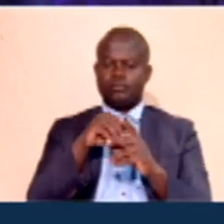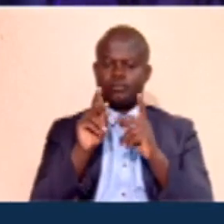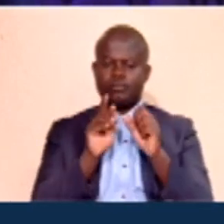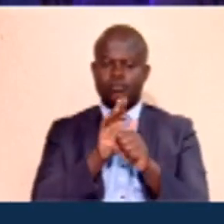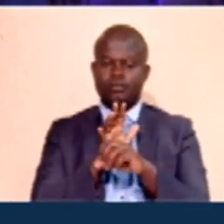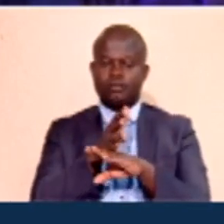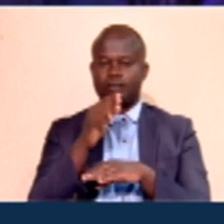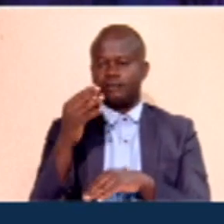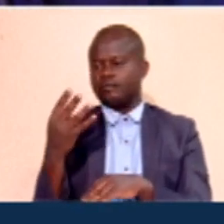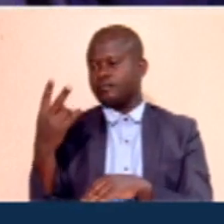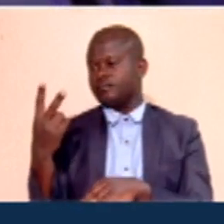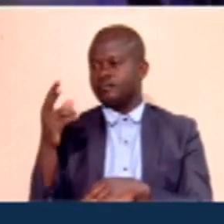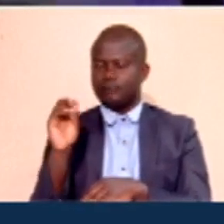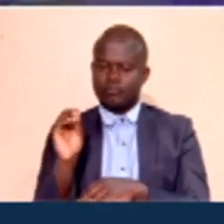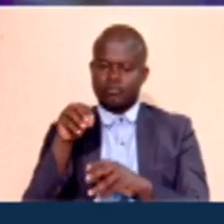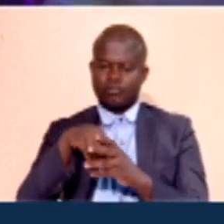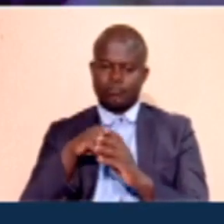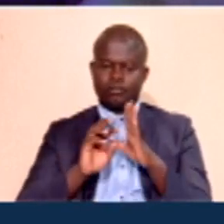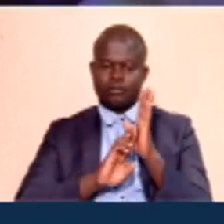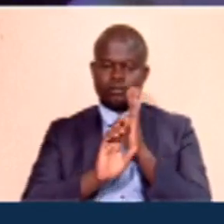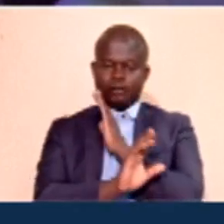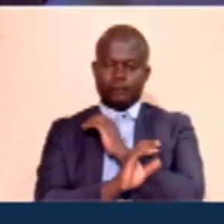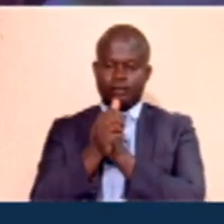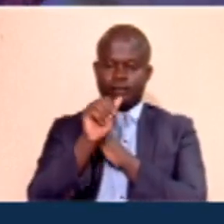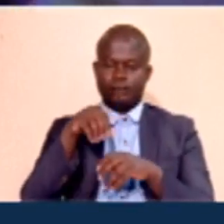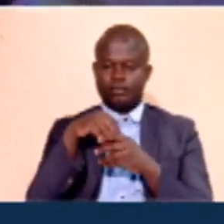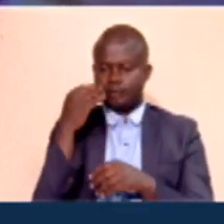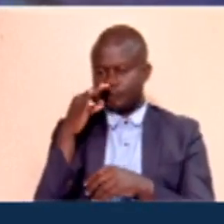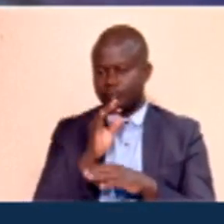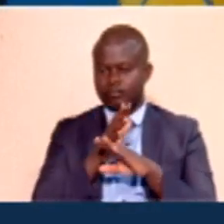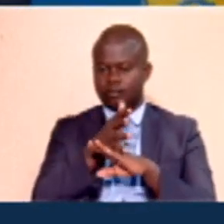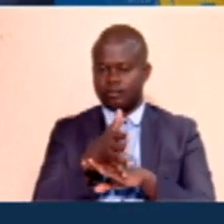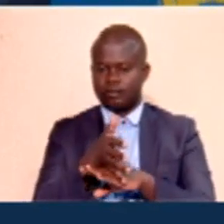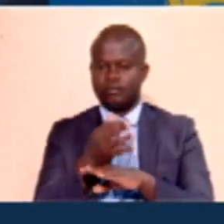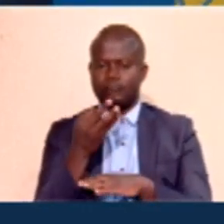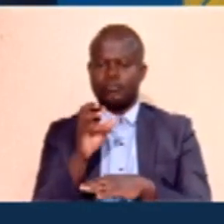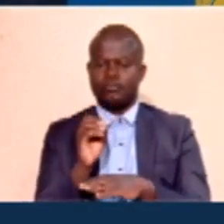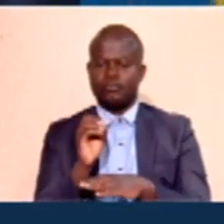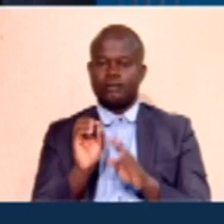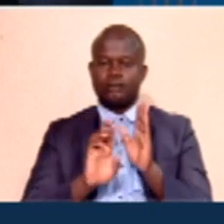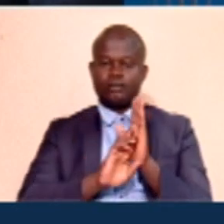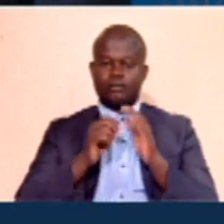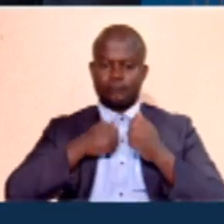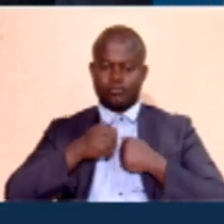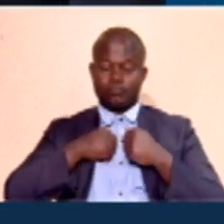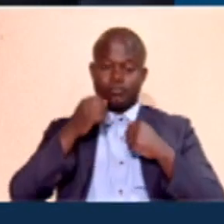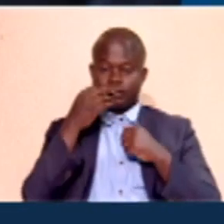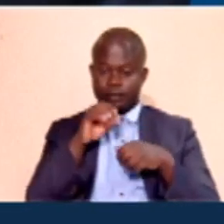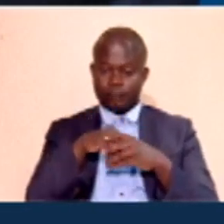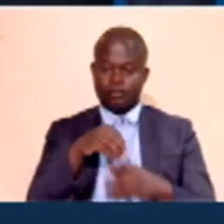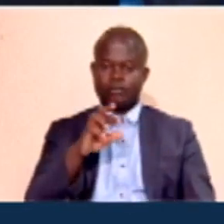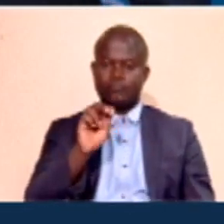basaga 420 barimo n'abahagarariye ibihugu byabo mu Bufaransa bagera kuri 30. Ambasaderi w'u Rwanda mu Bufaransa